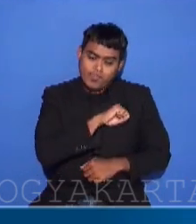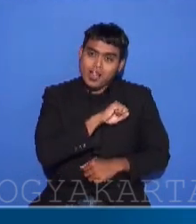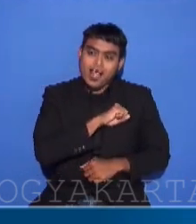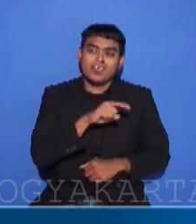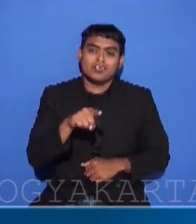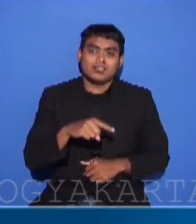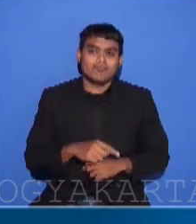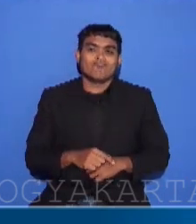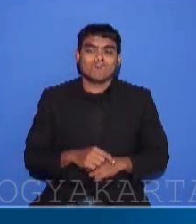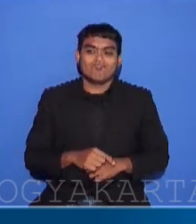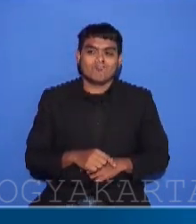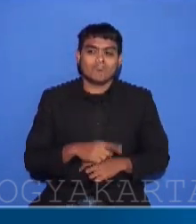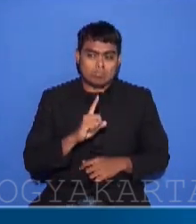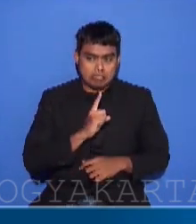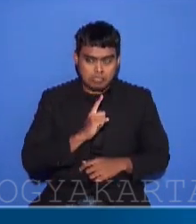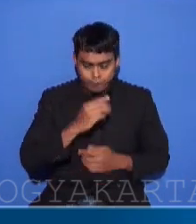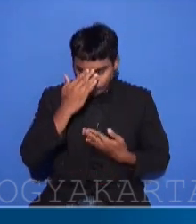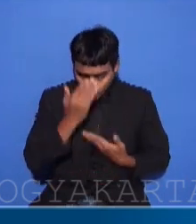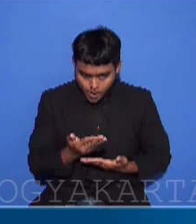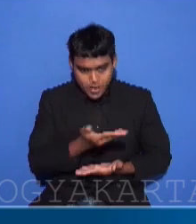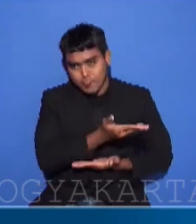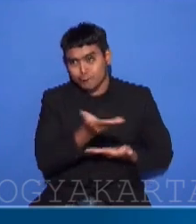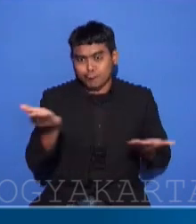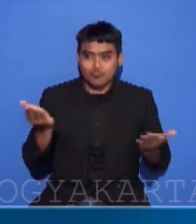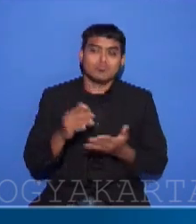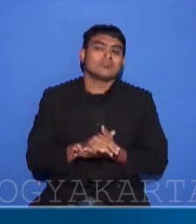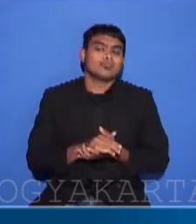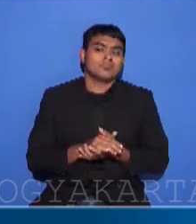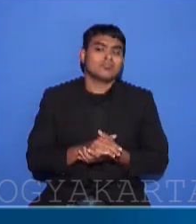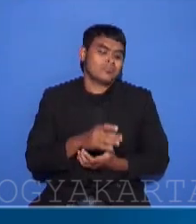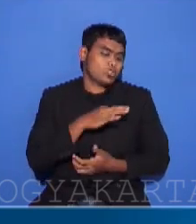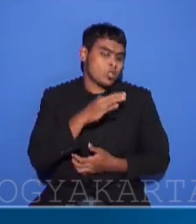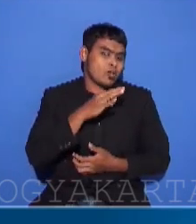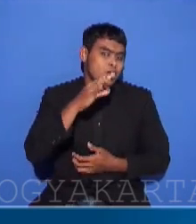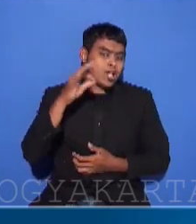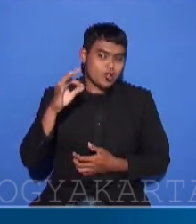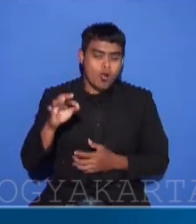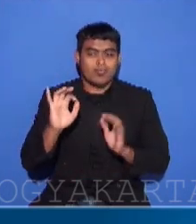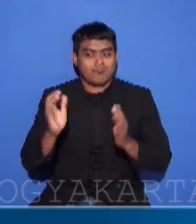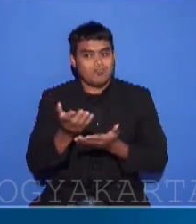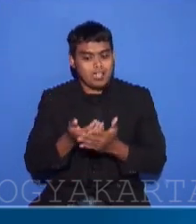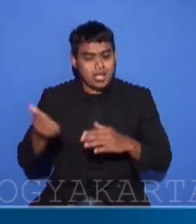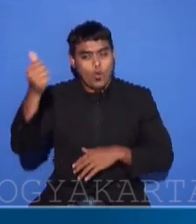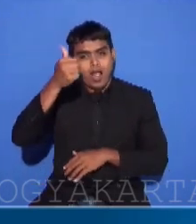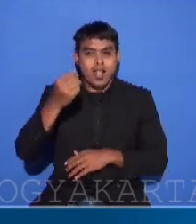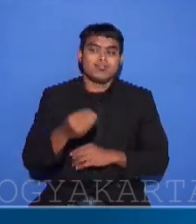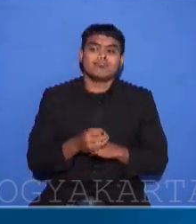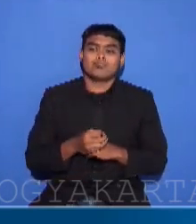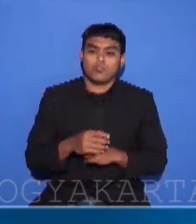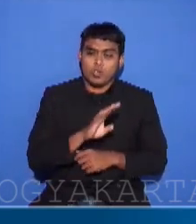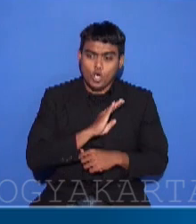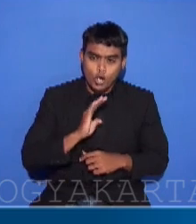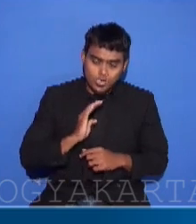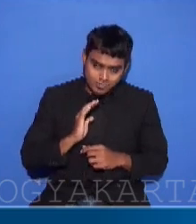Mandiri saling menghargai dan mempunyai jiwa sosial ketua pengurus yayasan alumni SMP Negeri 8 Agus hadrianta